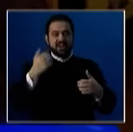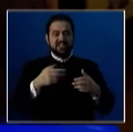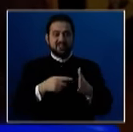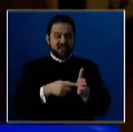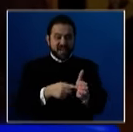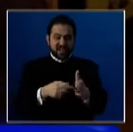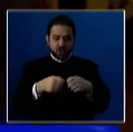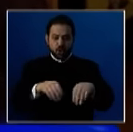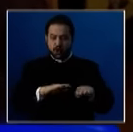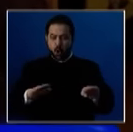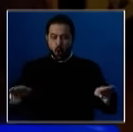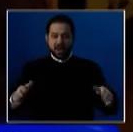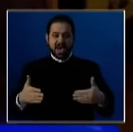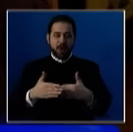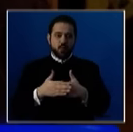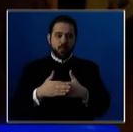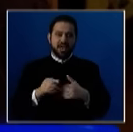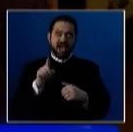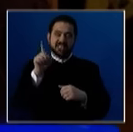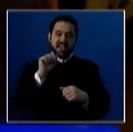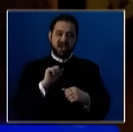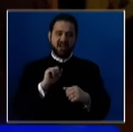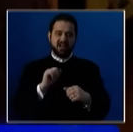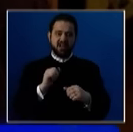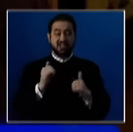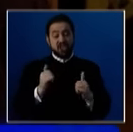De aceea iertarea este